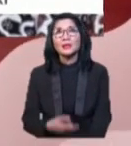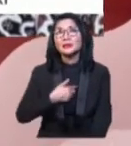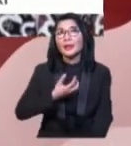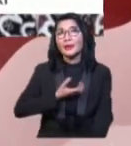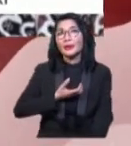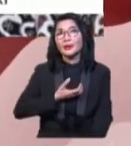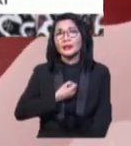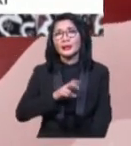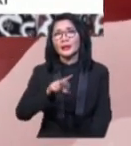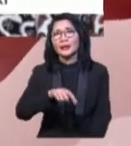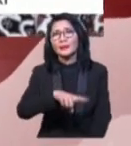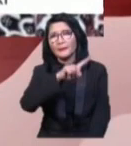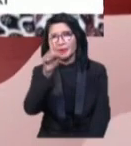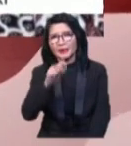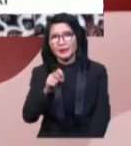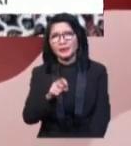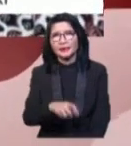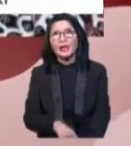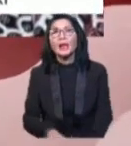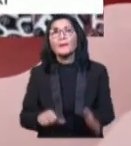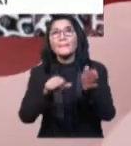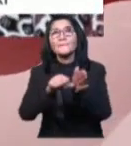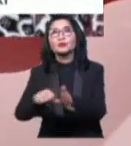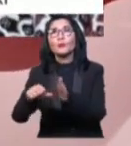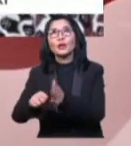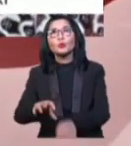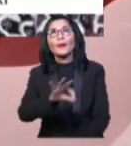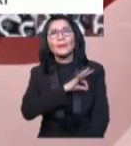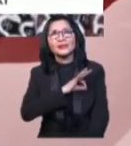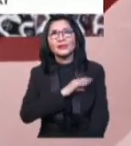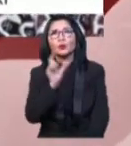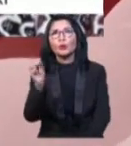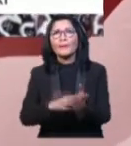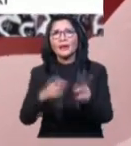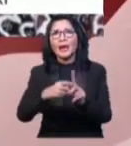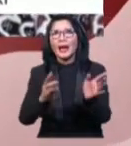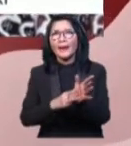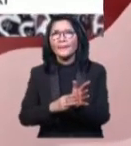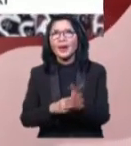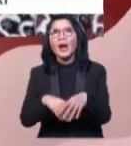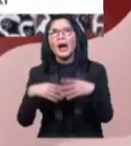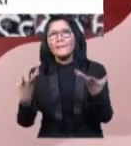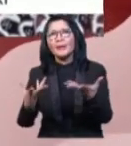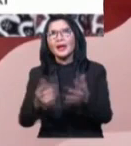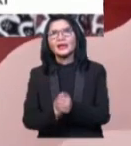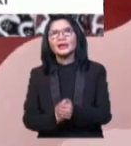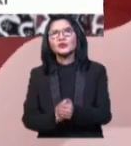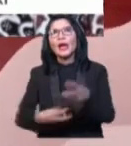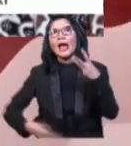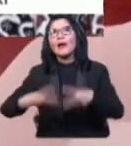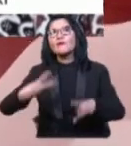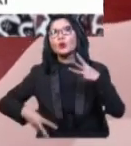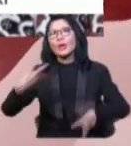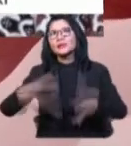menanyakan bahwa selama menggelontarkan dana Banpres tersebut untuk UMKM, kira-kira apa yang menjadi evaluasi pemerintah, Kang?